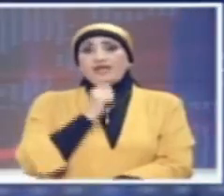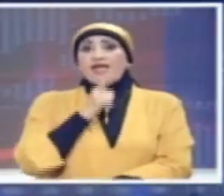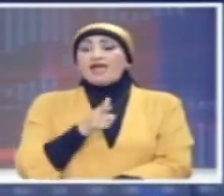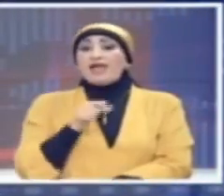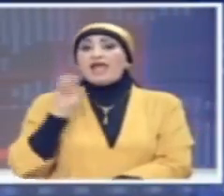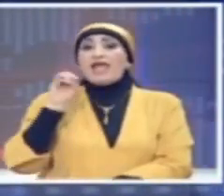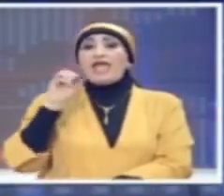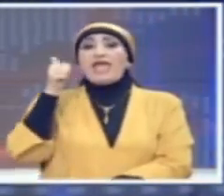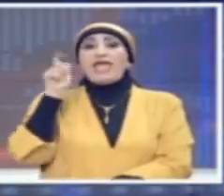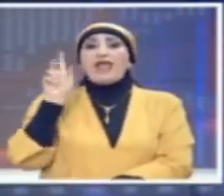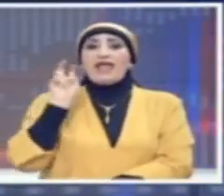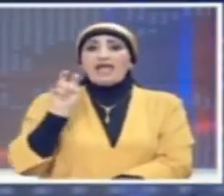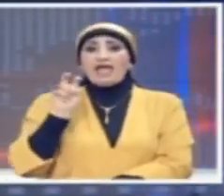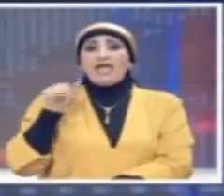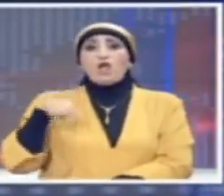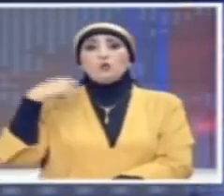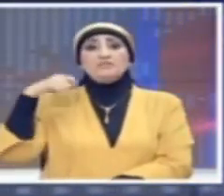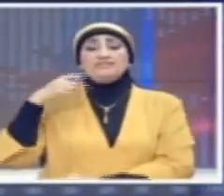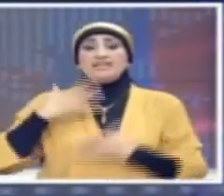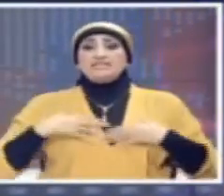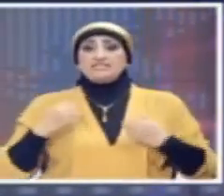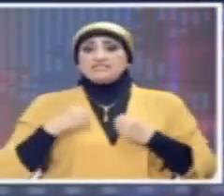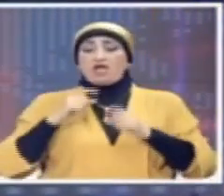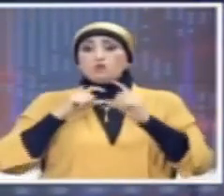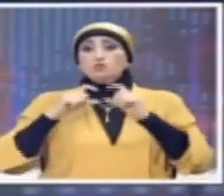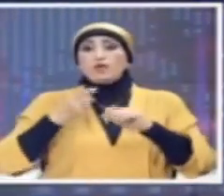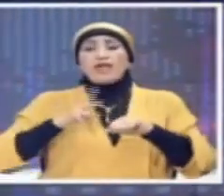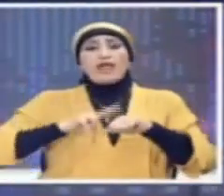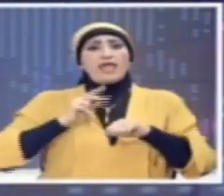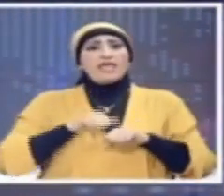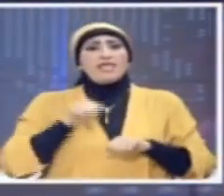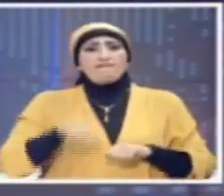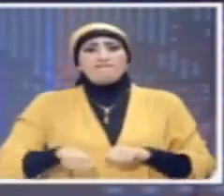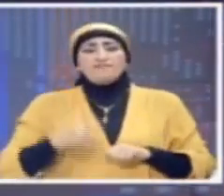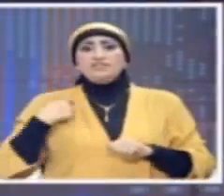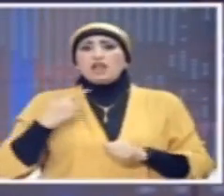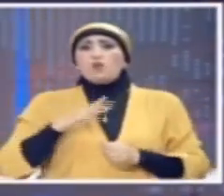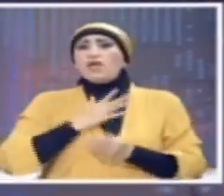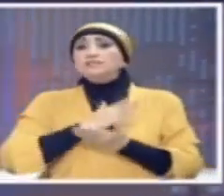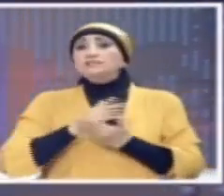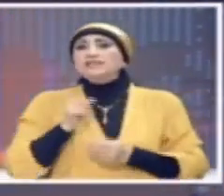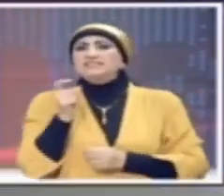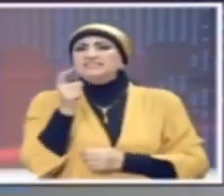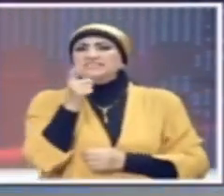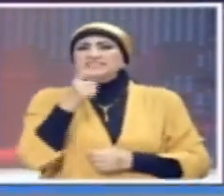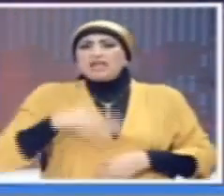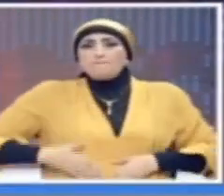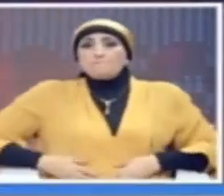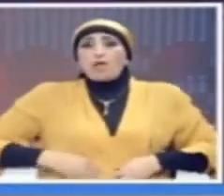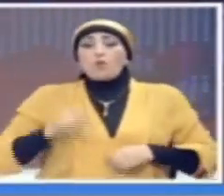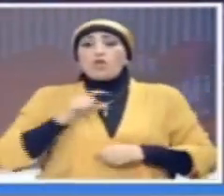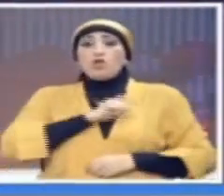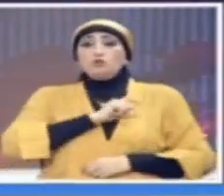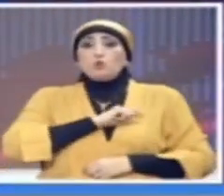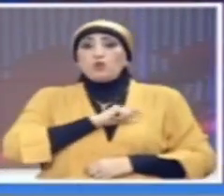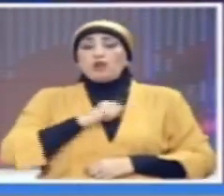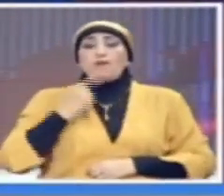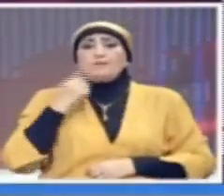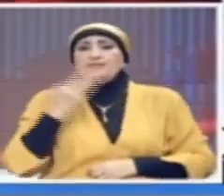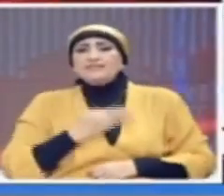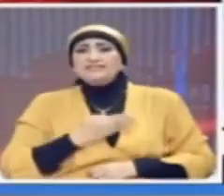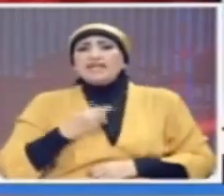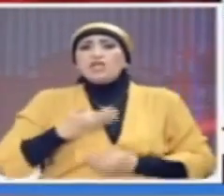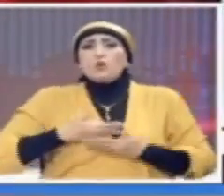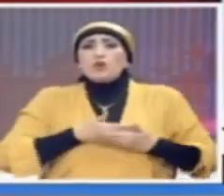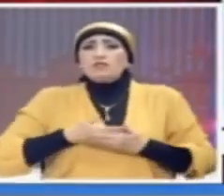أعلنت الدكتورة هالة زايد وزيرة الصحة والسكان عن إطلاق الحملة القومية للقضاء على ديدان المعوية لطلاب المرحلة الابتدائية